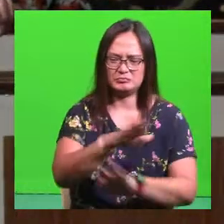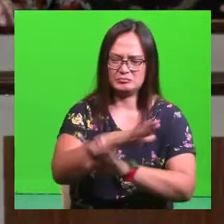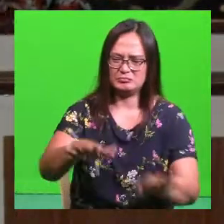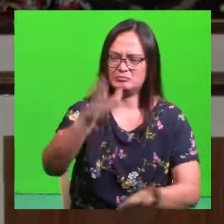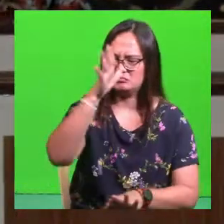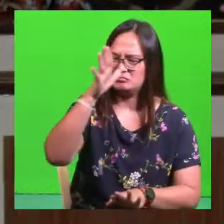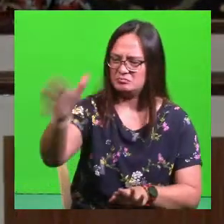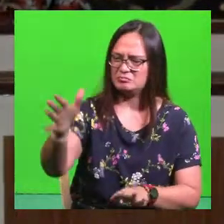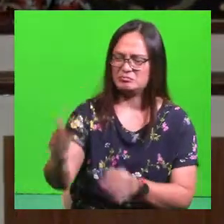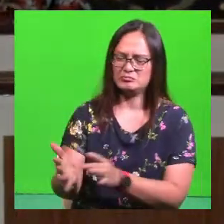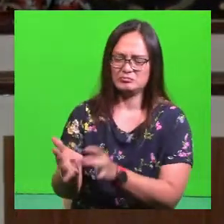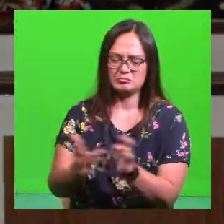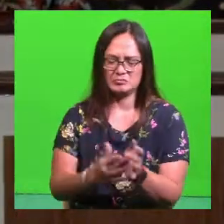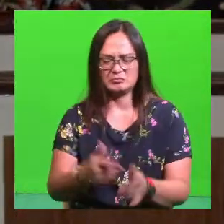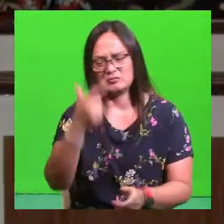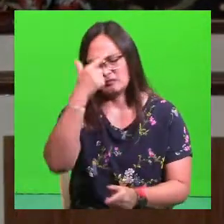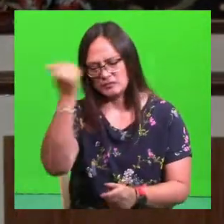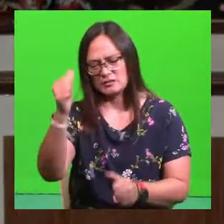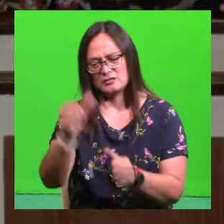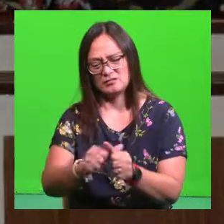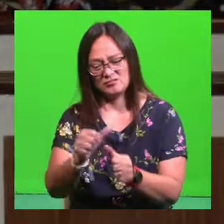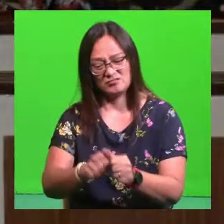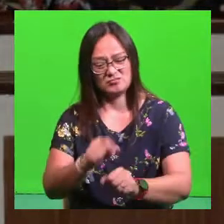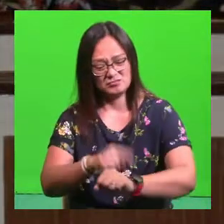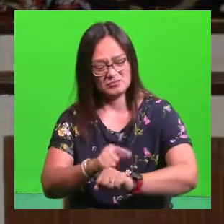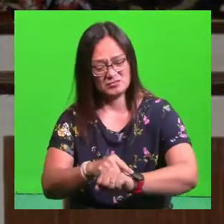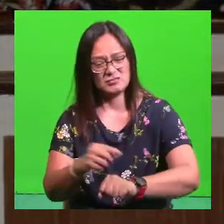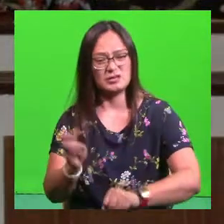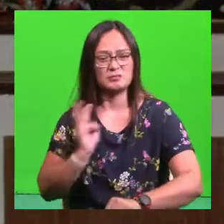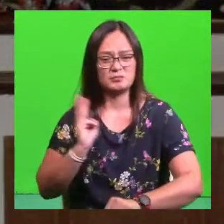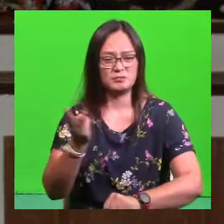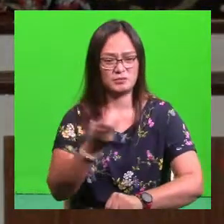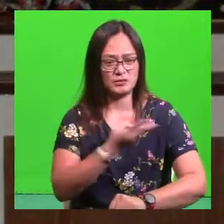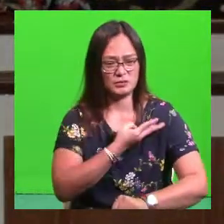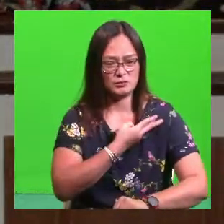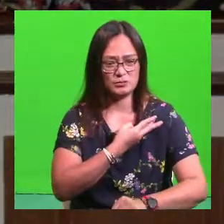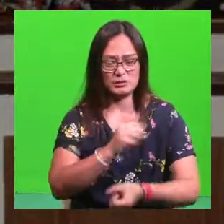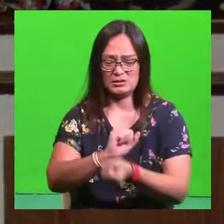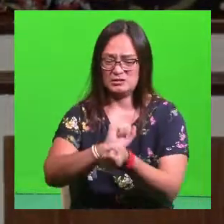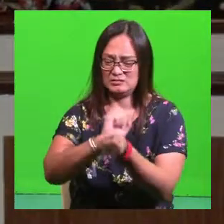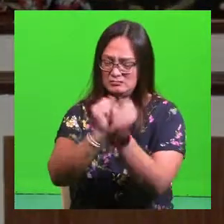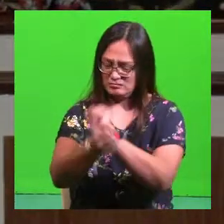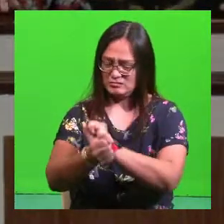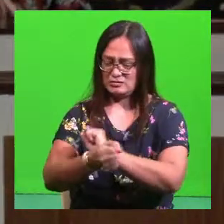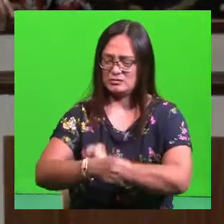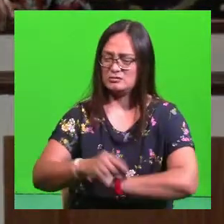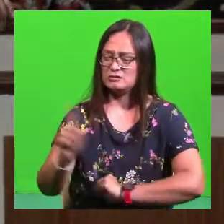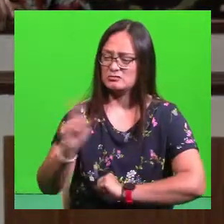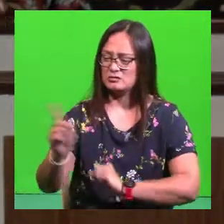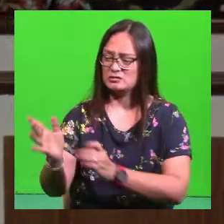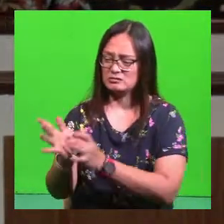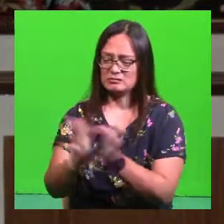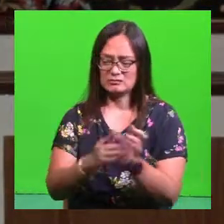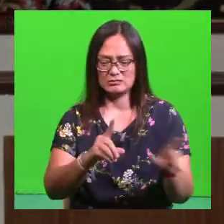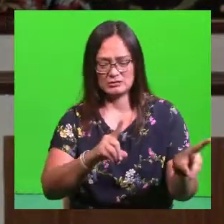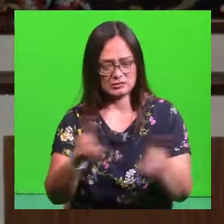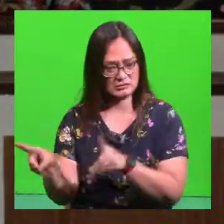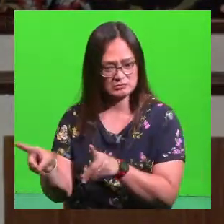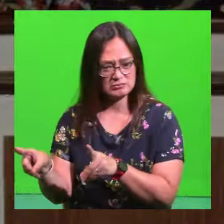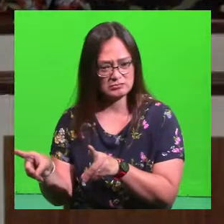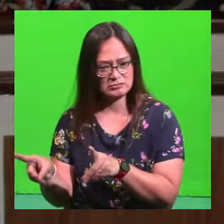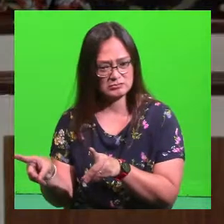time na pinapalitan po natin ang ginawa ng Panginoong Hesukristo at masyado